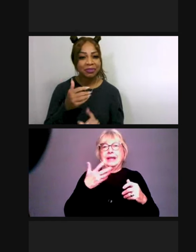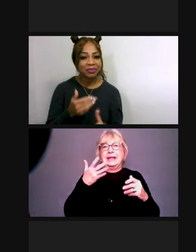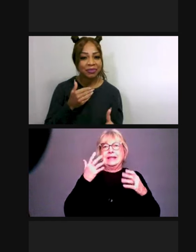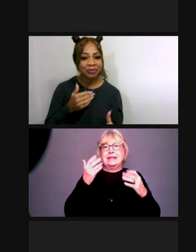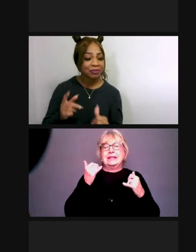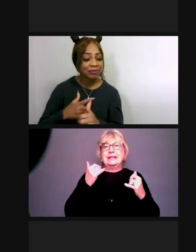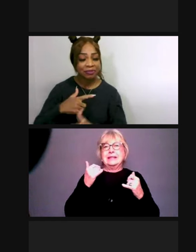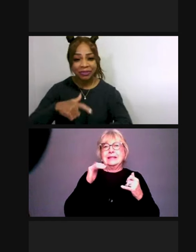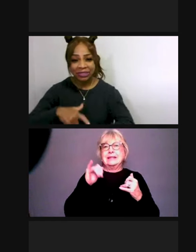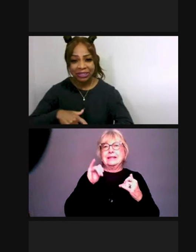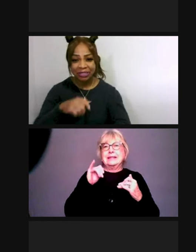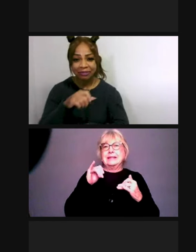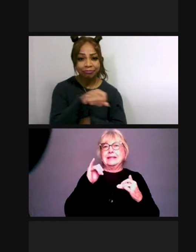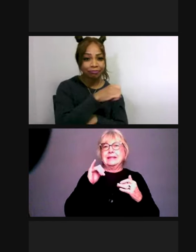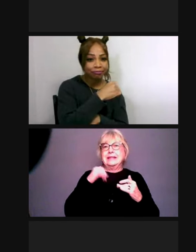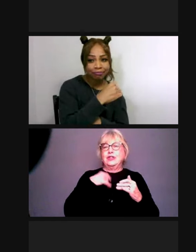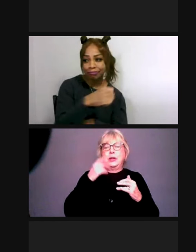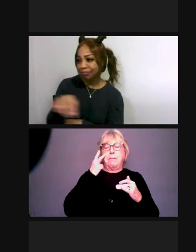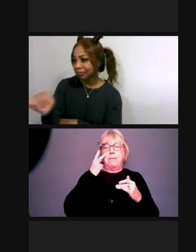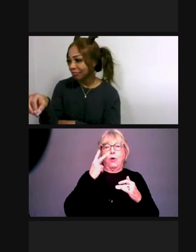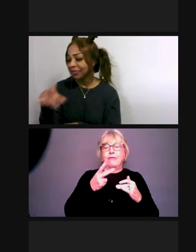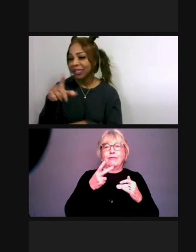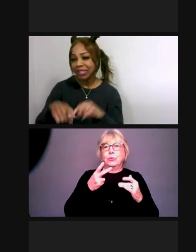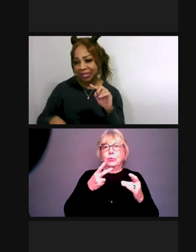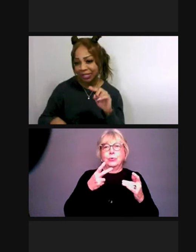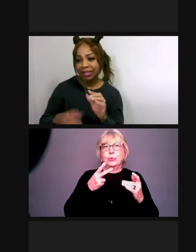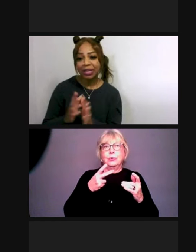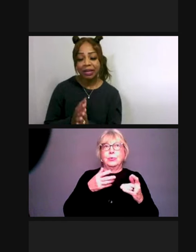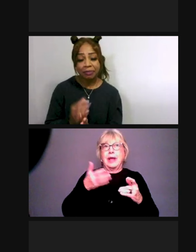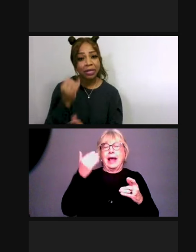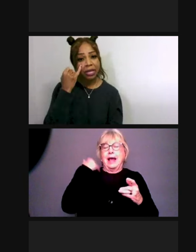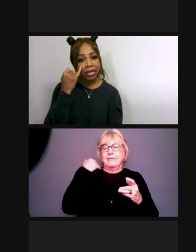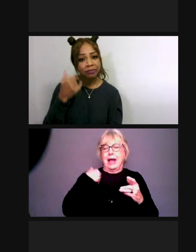présentée auparavant, n pas quelque chose que j'aurais pu prévoir,